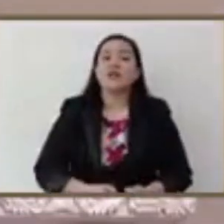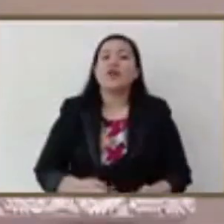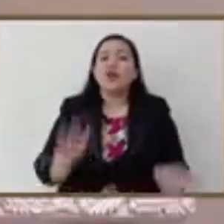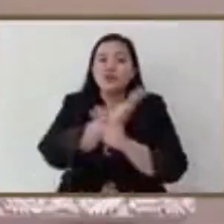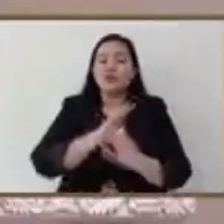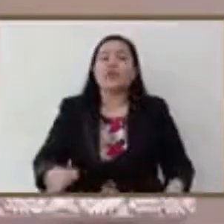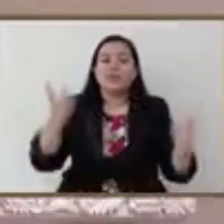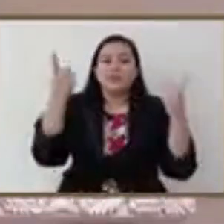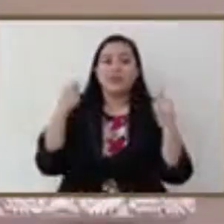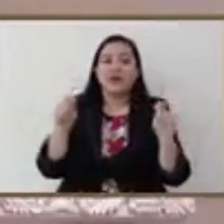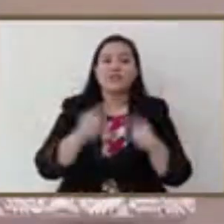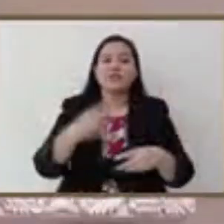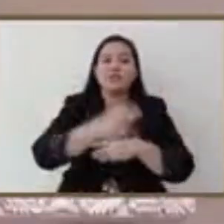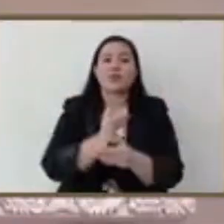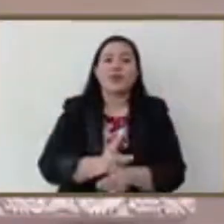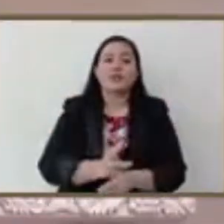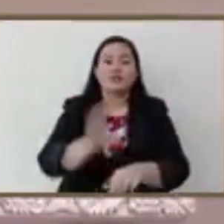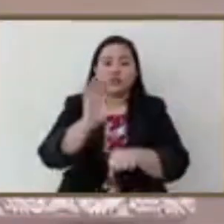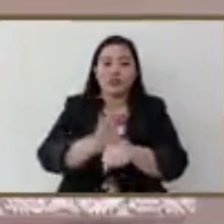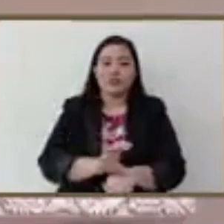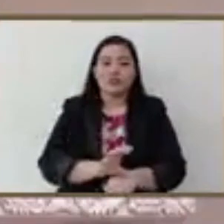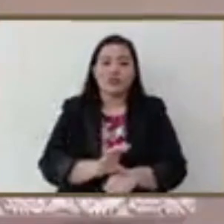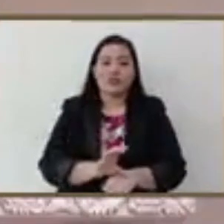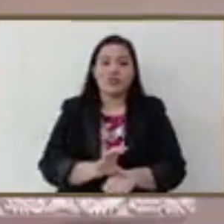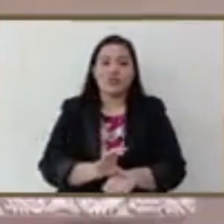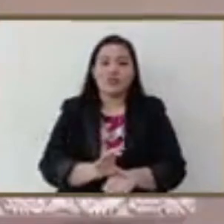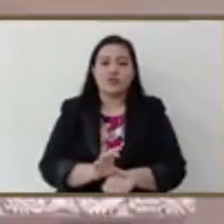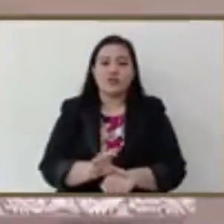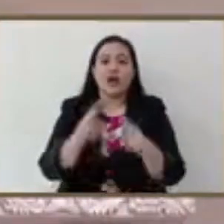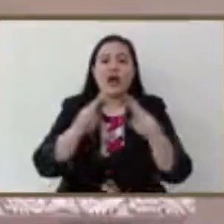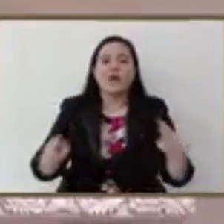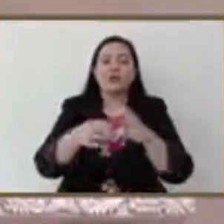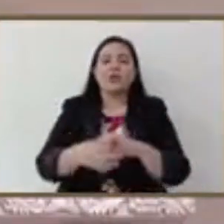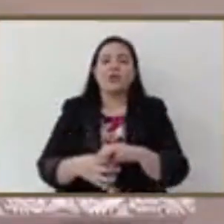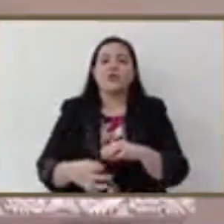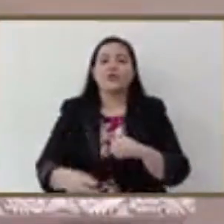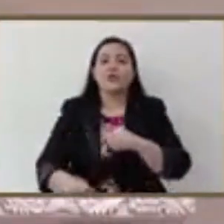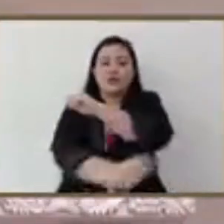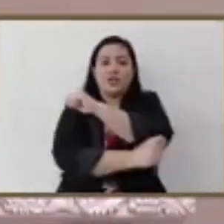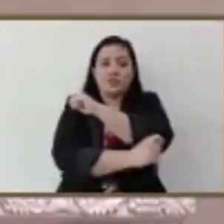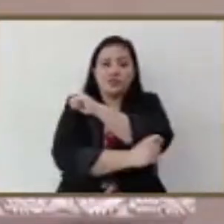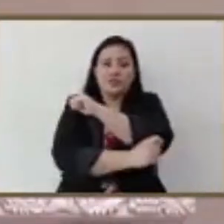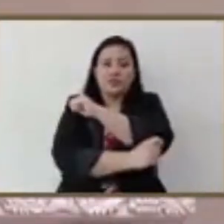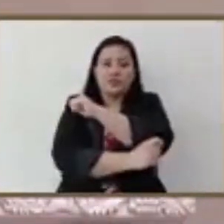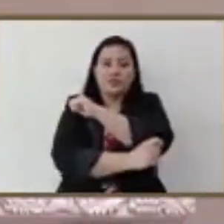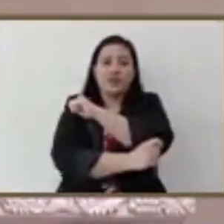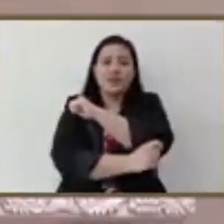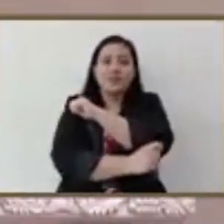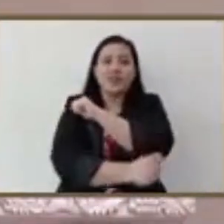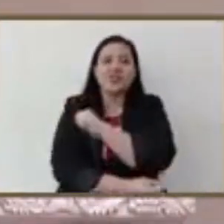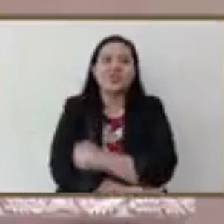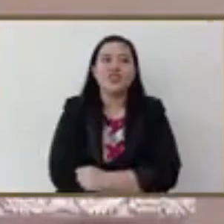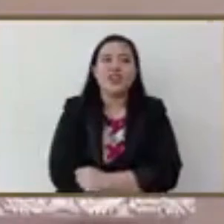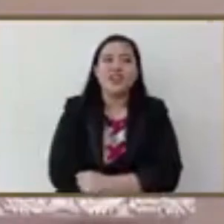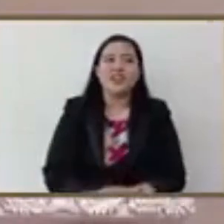Dapat kung meron man tayong aasahan simbahan, kapatid, walang iba kundi ang salita ng Diyos ay dapat sumagana. This is not